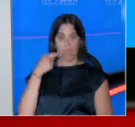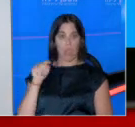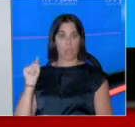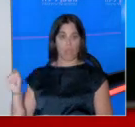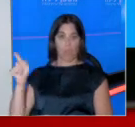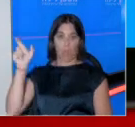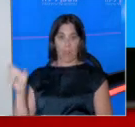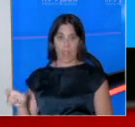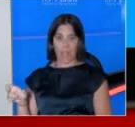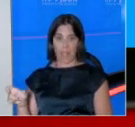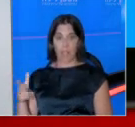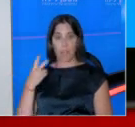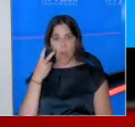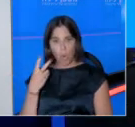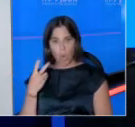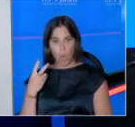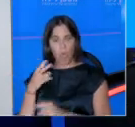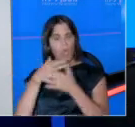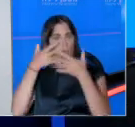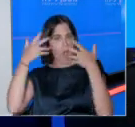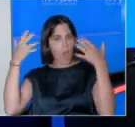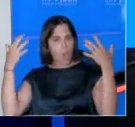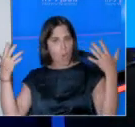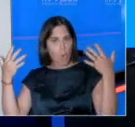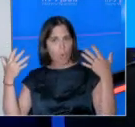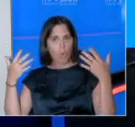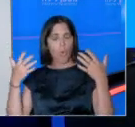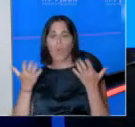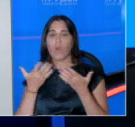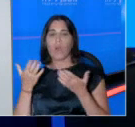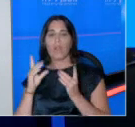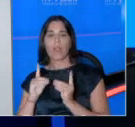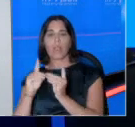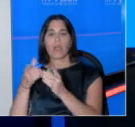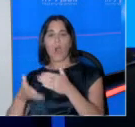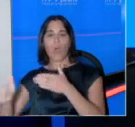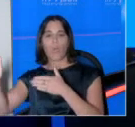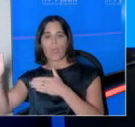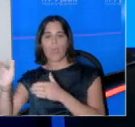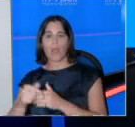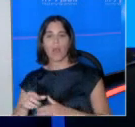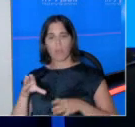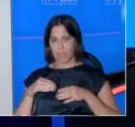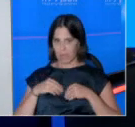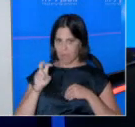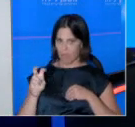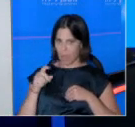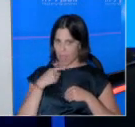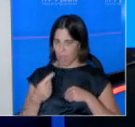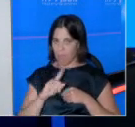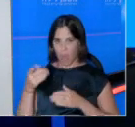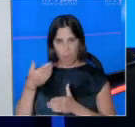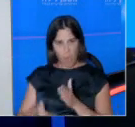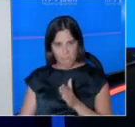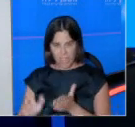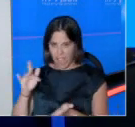אדם שרואה בצורה מאוד מאוד ברורה את הדרך החוצה. אני מסכימה עם מה שהתרה אמרה, הוא לא יוותר לא על